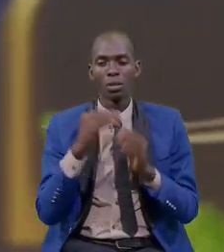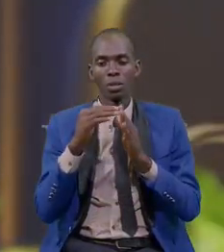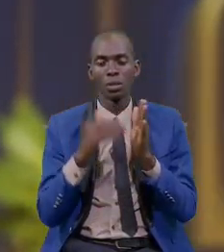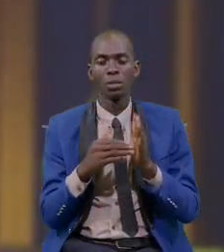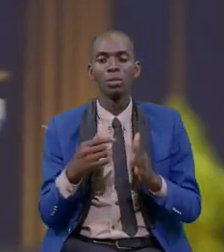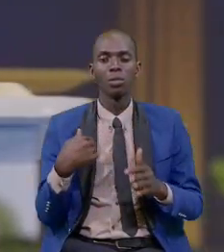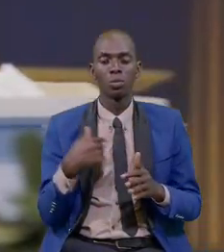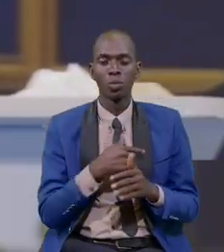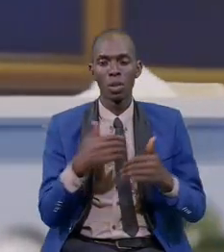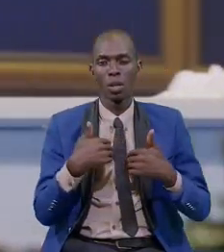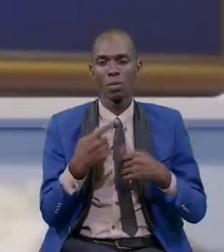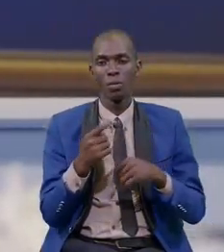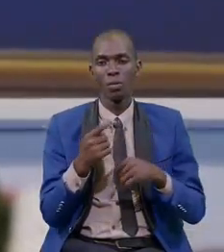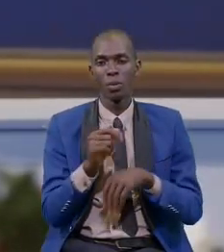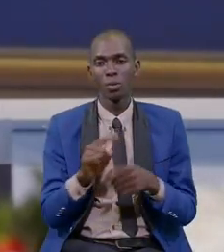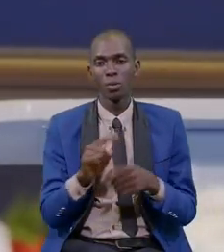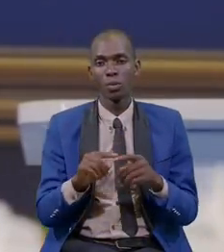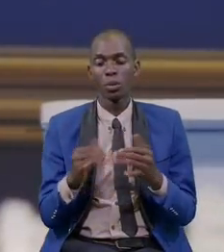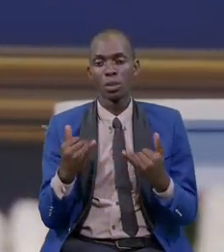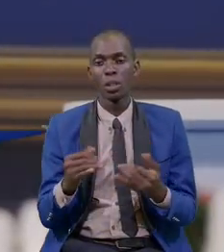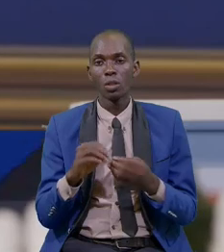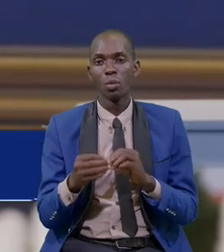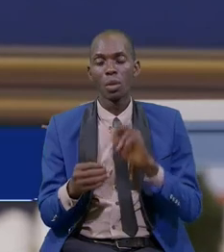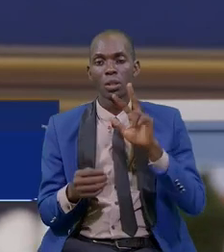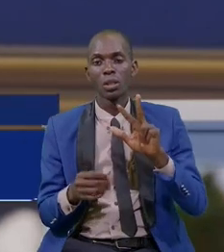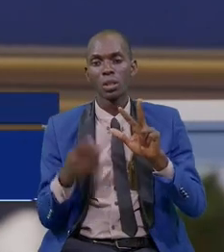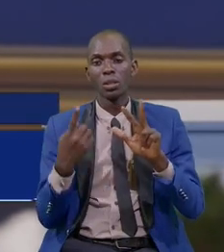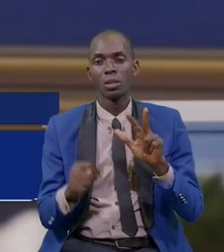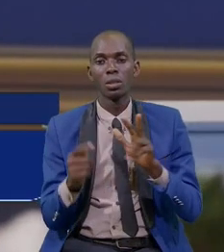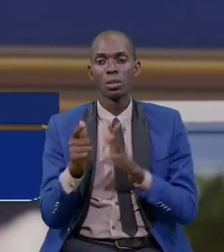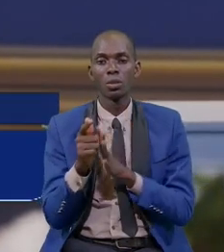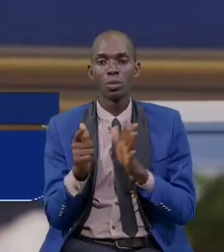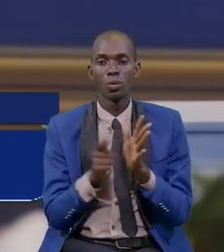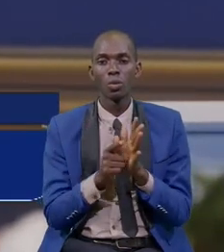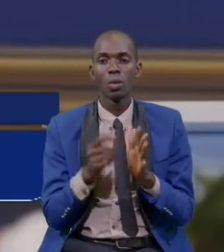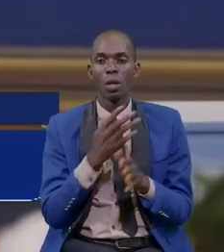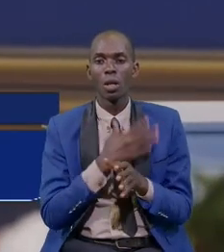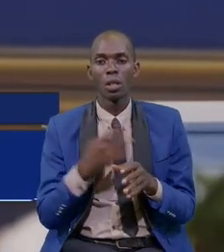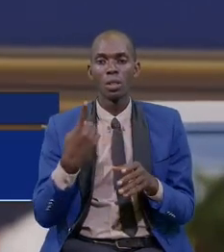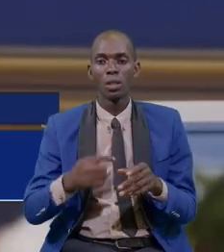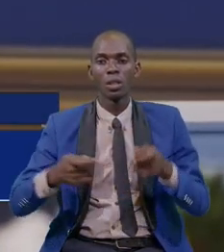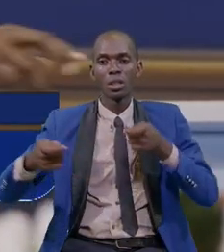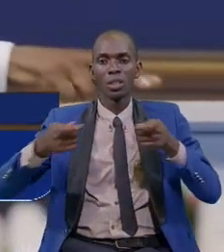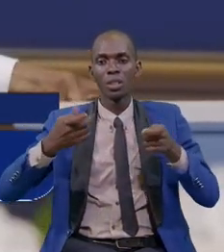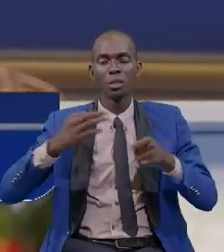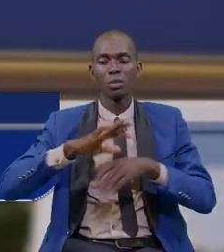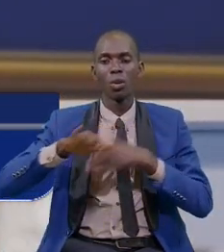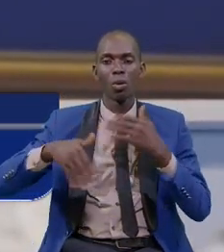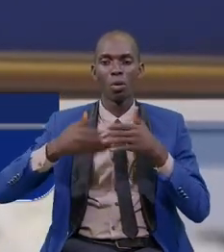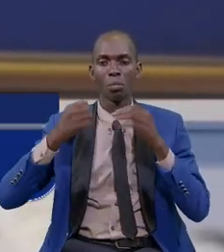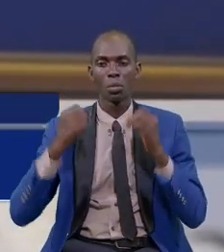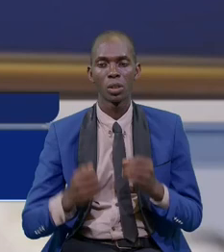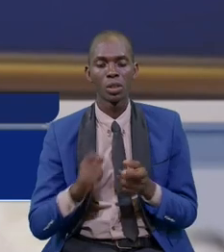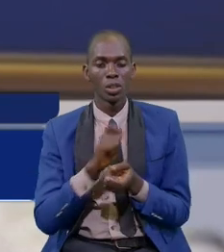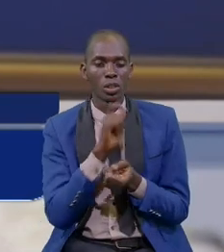la responsabilité. C'est le registre qui sera fait, qui sera appelé. Alors, le 3, c'est la règle